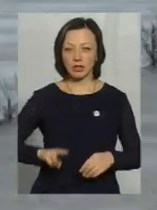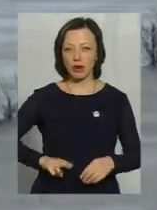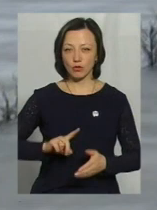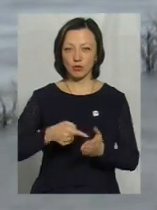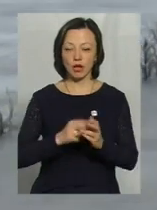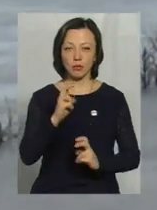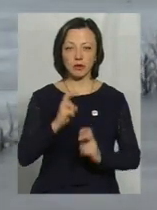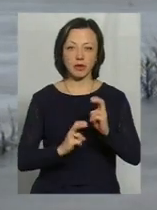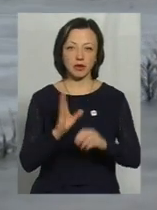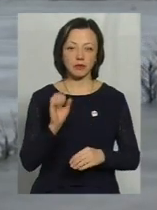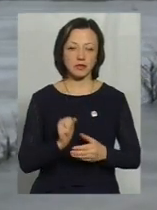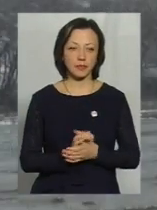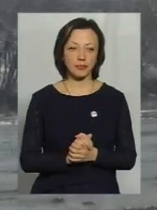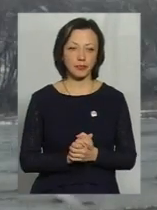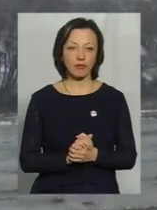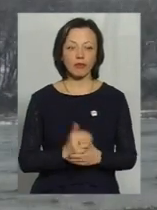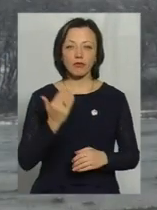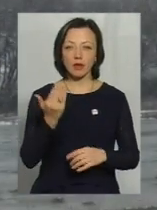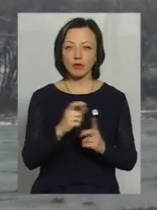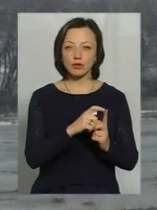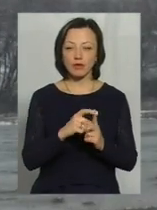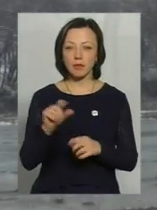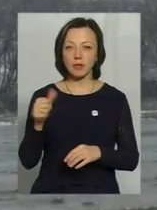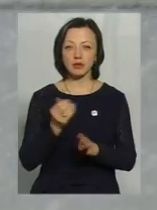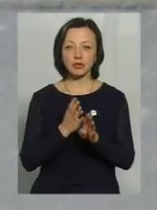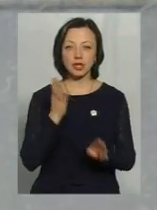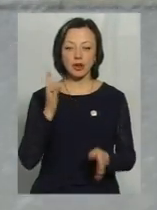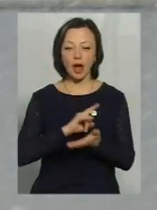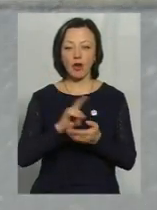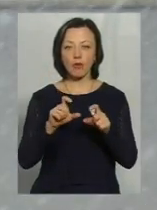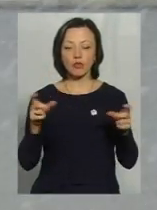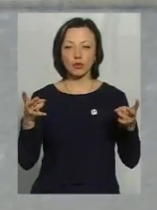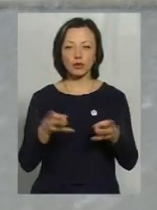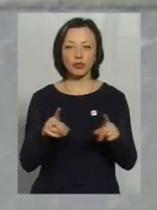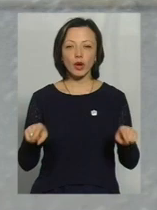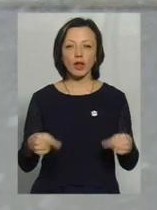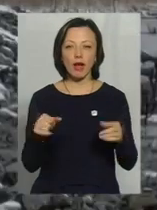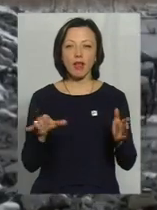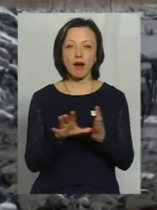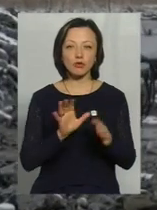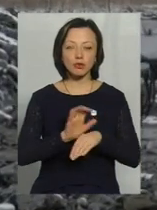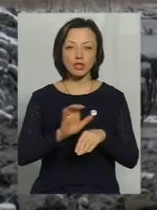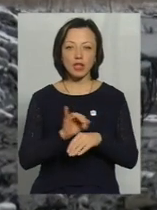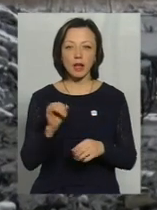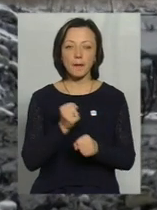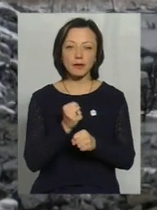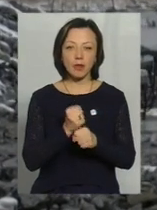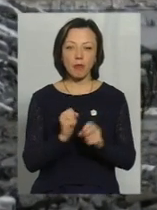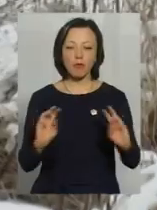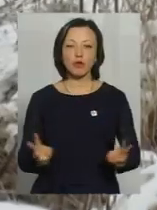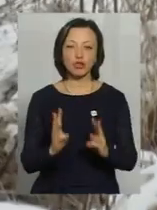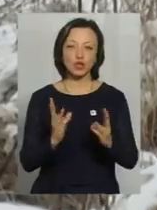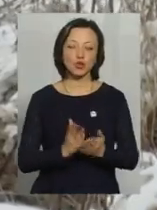комунального підприємства Валерій Сорока. За його словами, насамперед литовище потребує відновлення електропостачання та функціонування